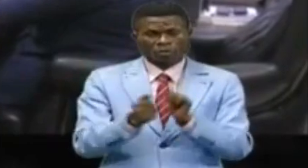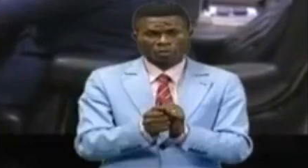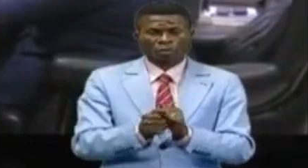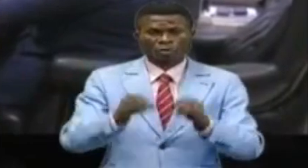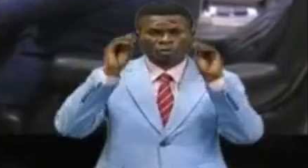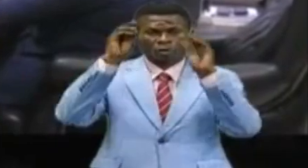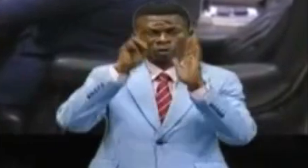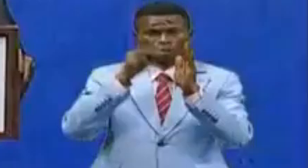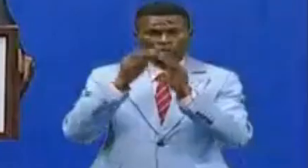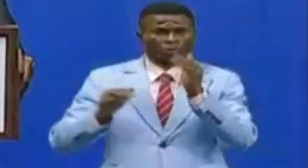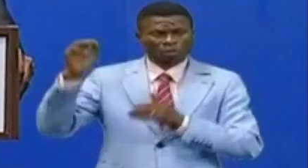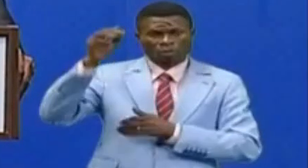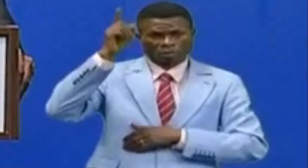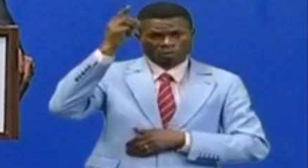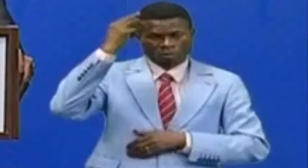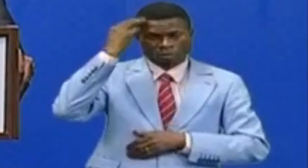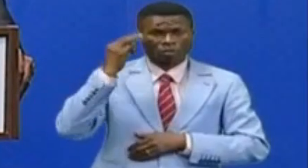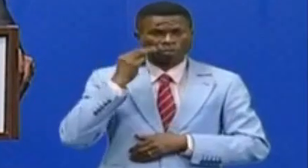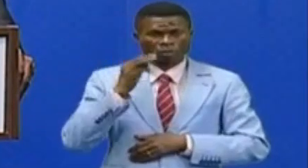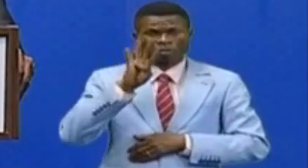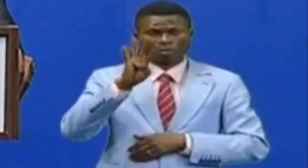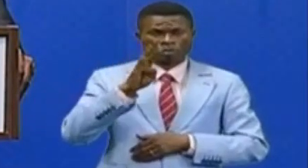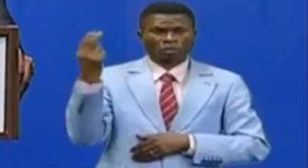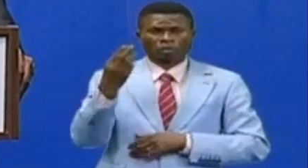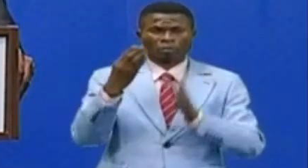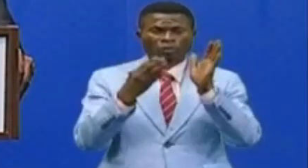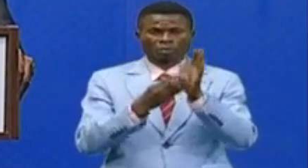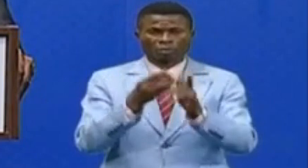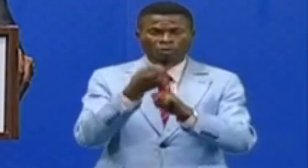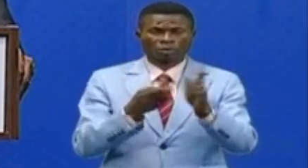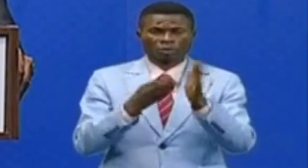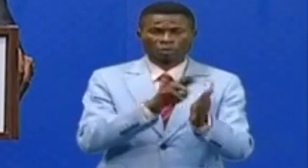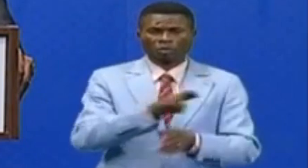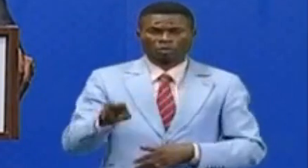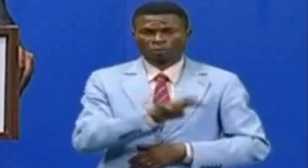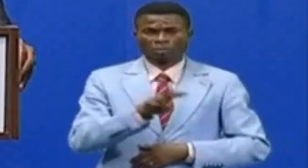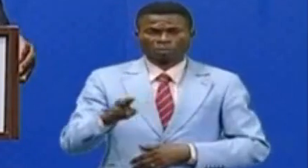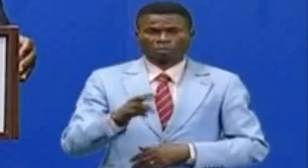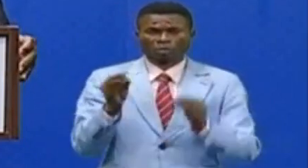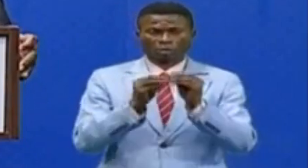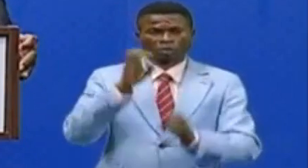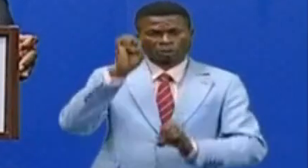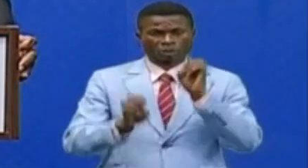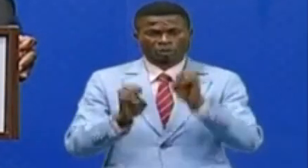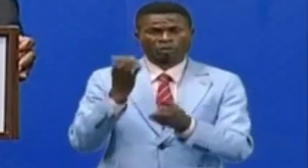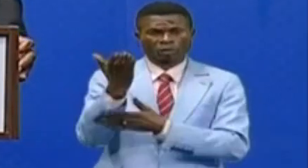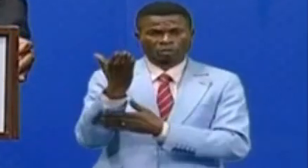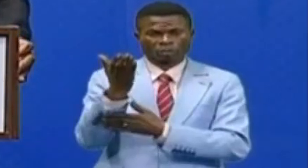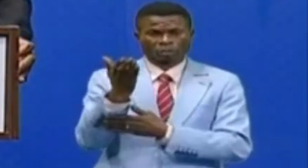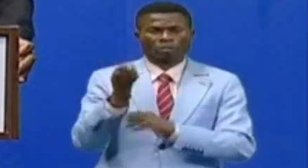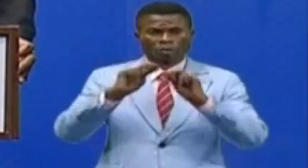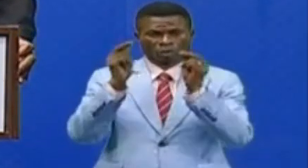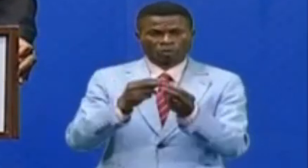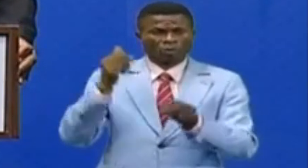laissus, le Premier ministre a présidé, le jeudi 29 septembre 2022, une réunion d'évaluation des revendications de la